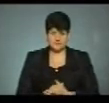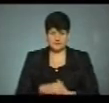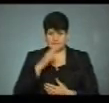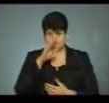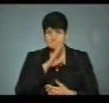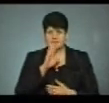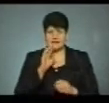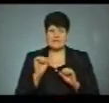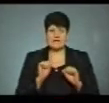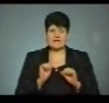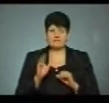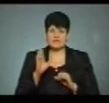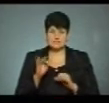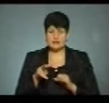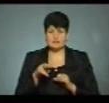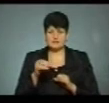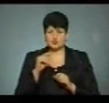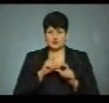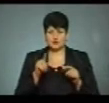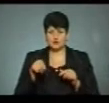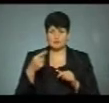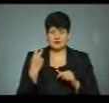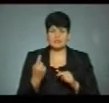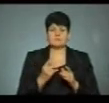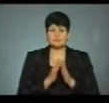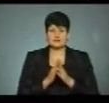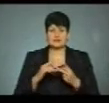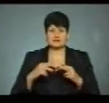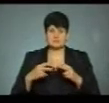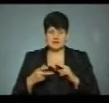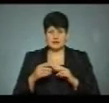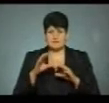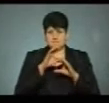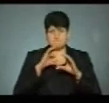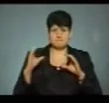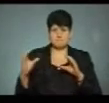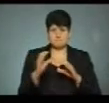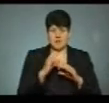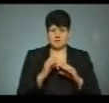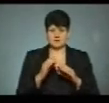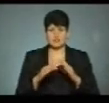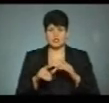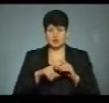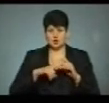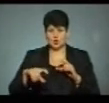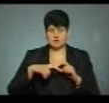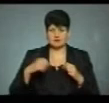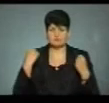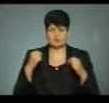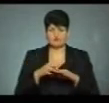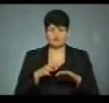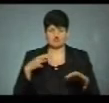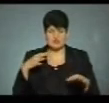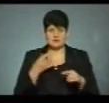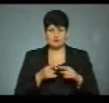і керівництво Лановецької школи номер 1 вимагають замінити покладені балки і дошки в спортивному залі, бо вони вкриті пліснявою. Про